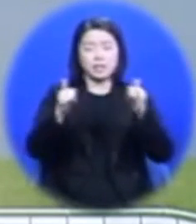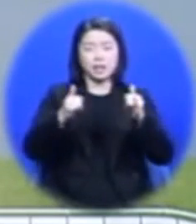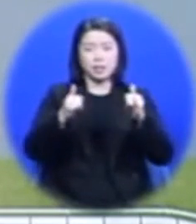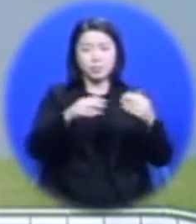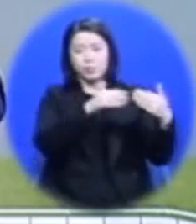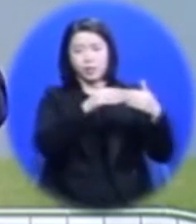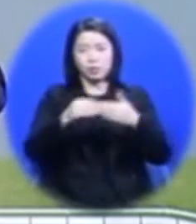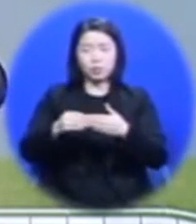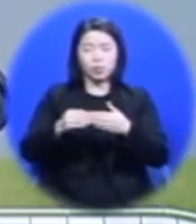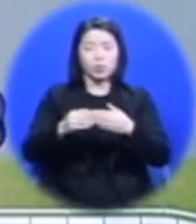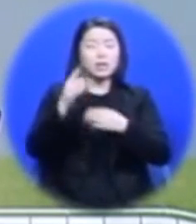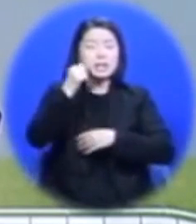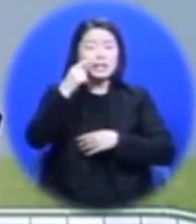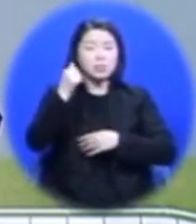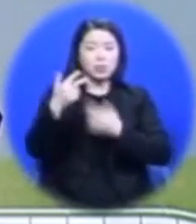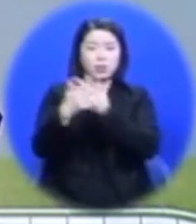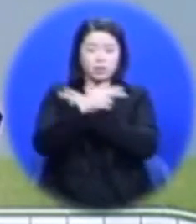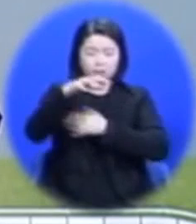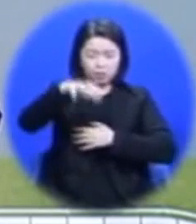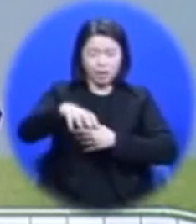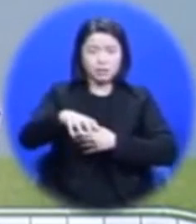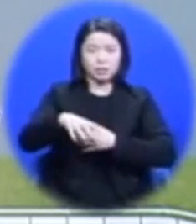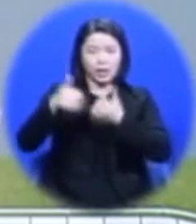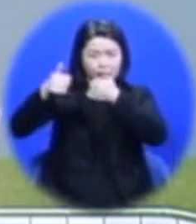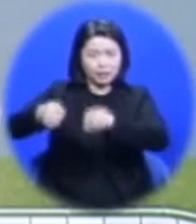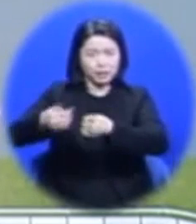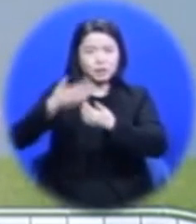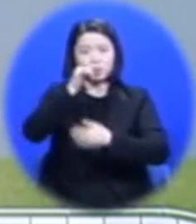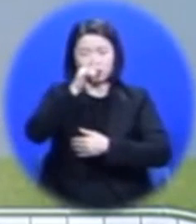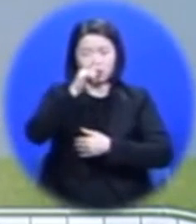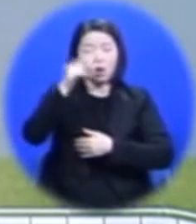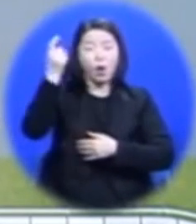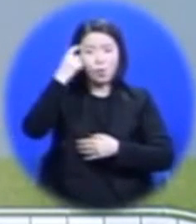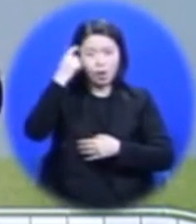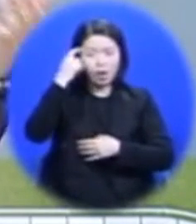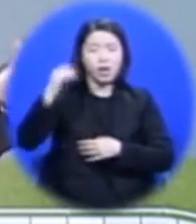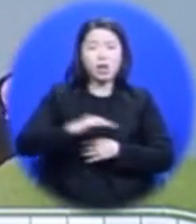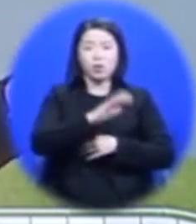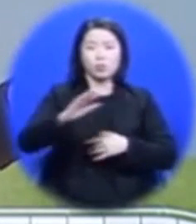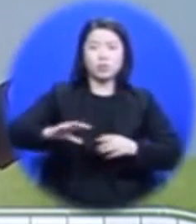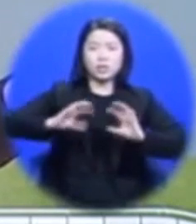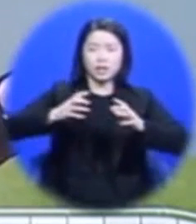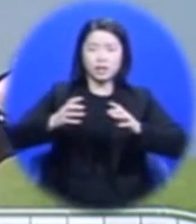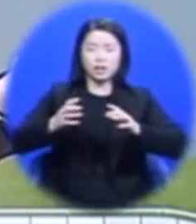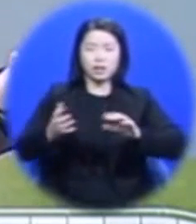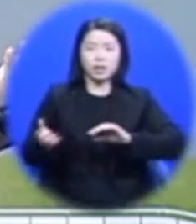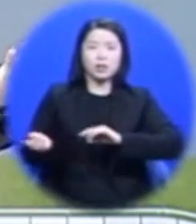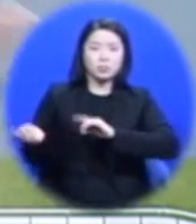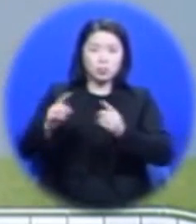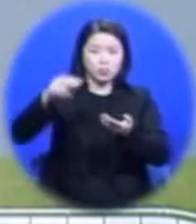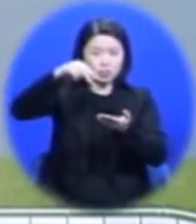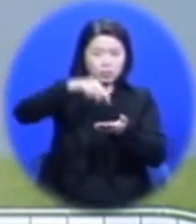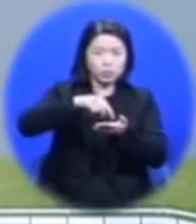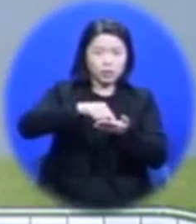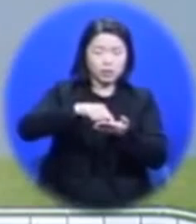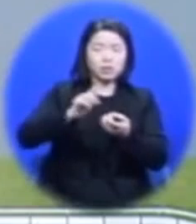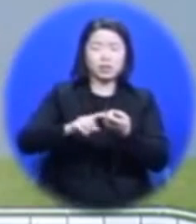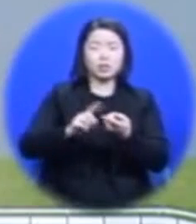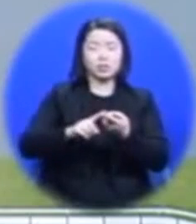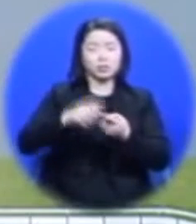신사에 가서 다 참배했습니다. 왜? 우리나라가 독립이 될 것에 대한 꿈은 이미